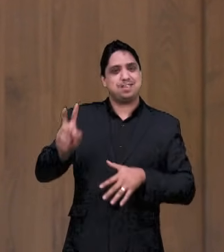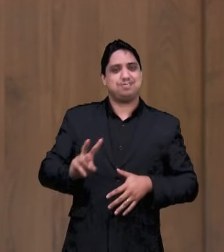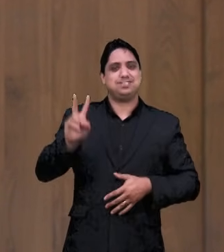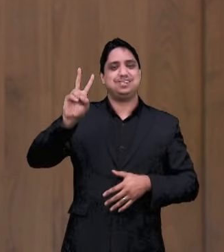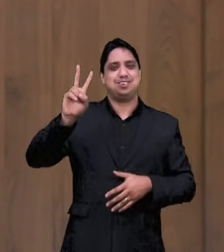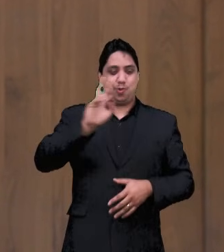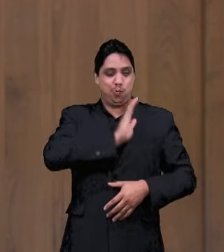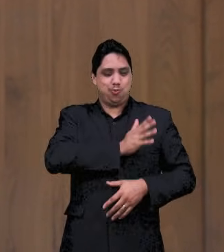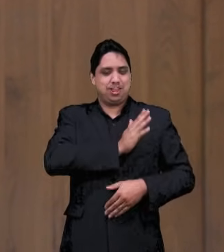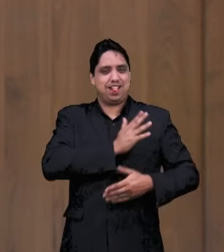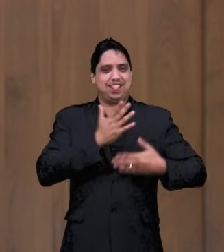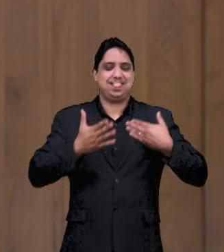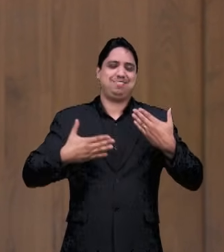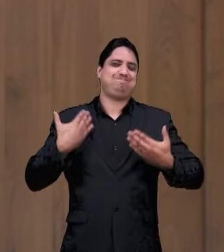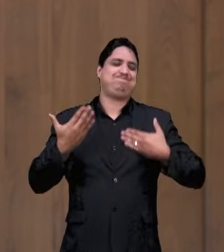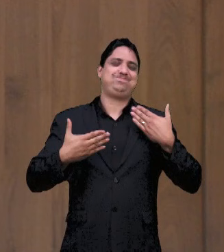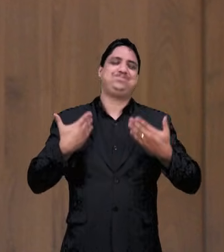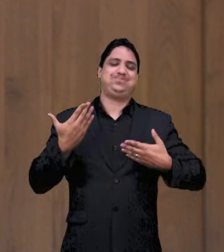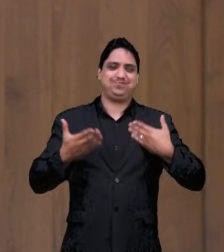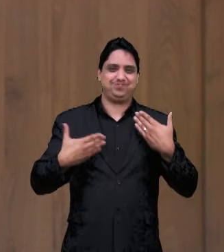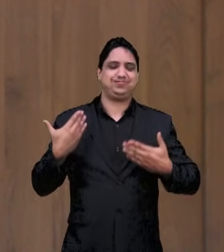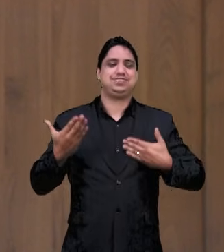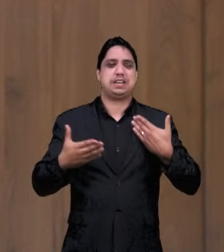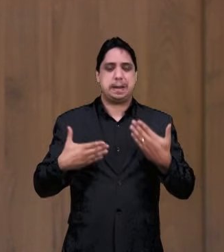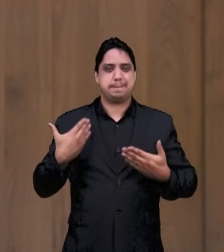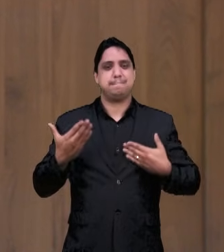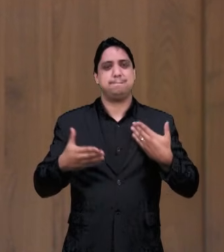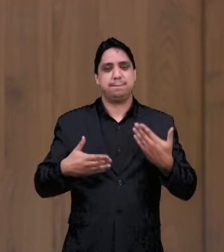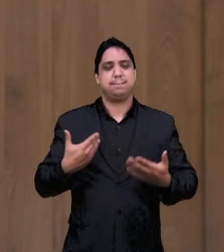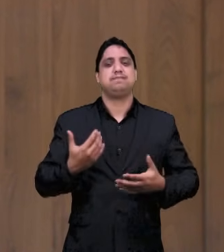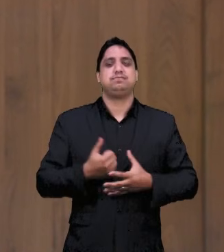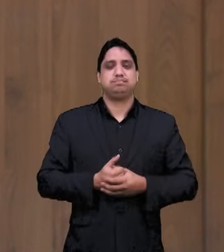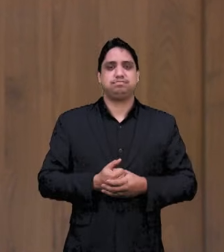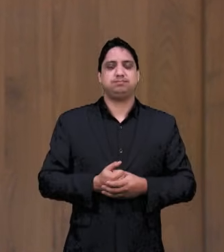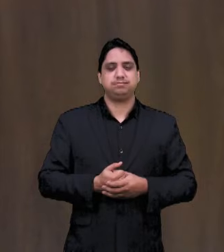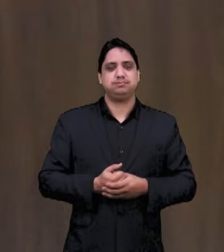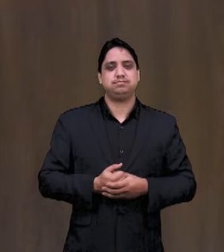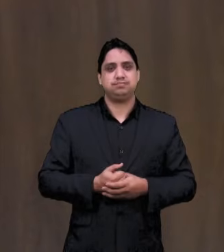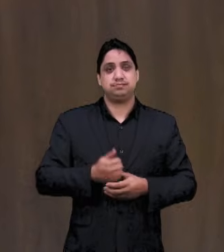son cœur s'est rempli de la joie du salut.